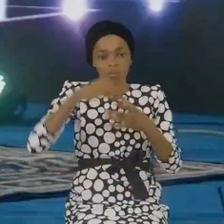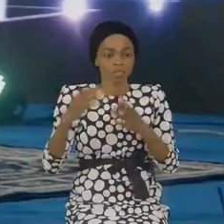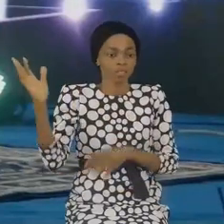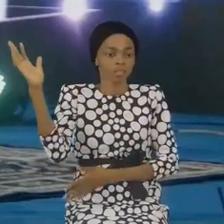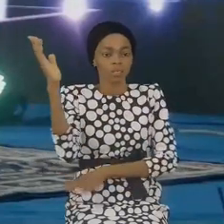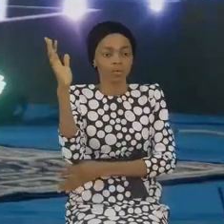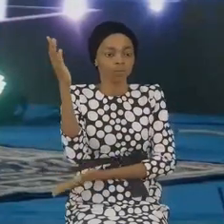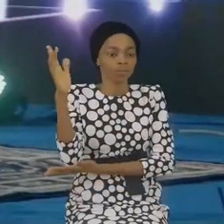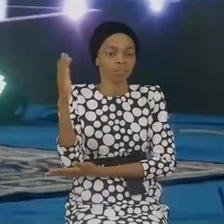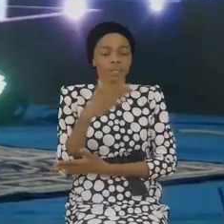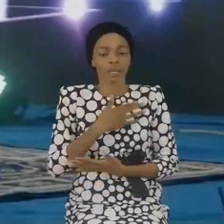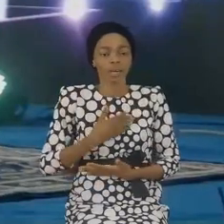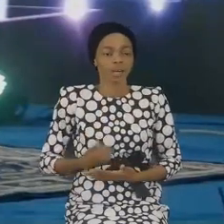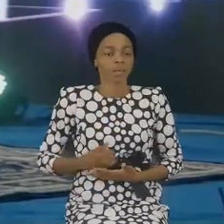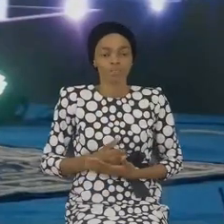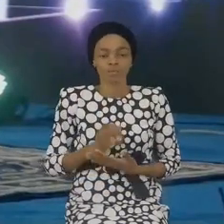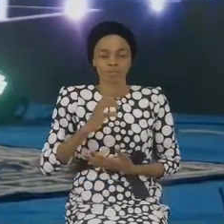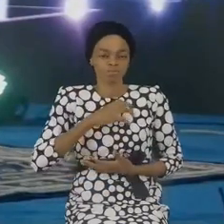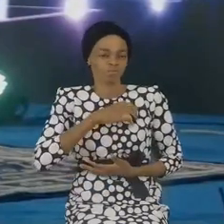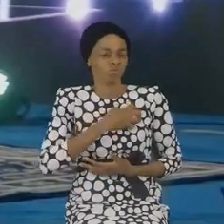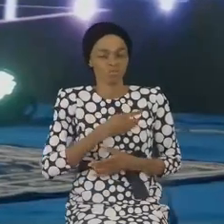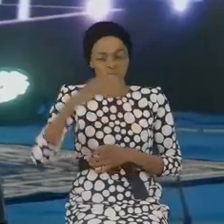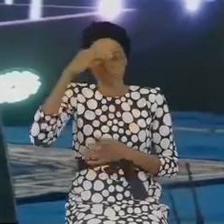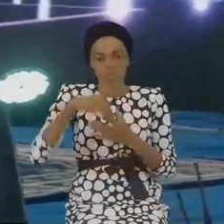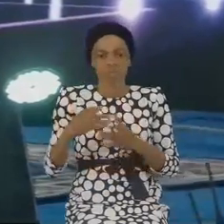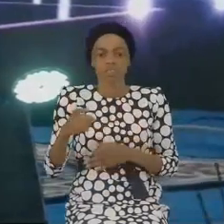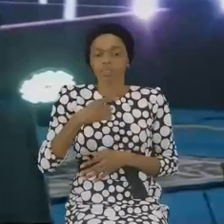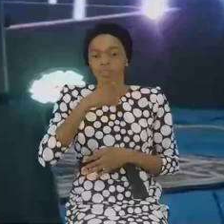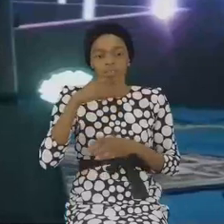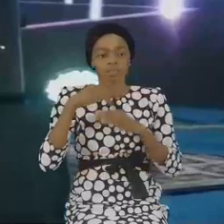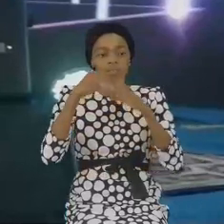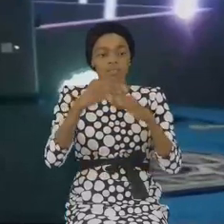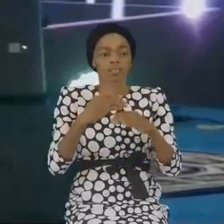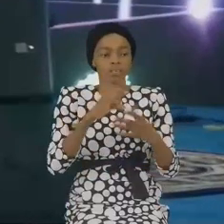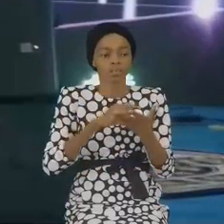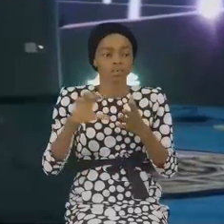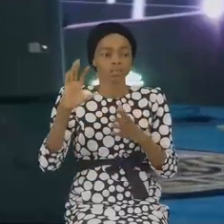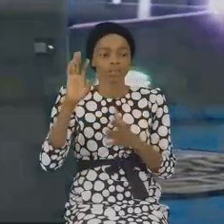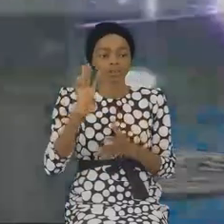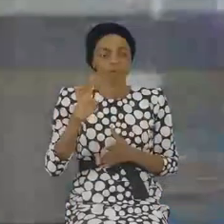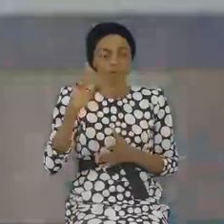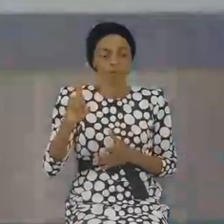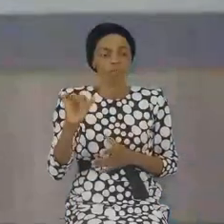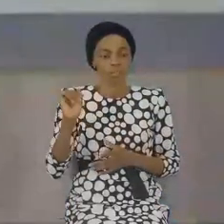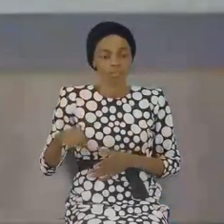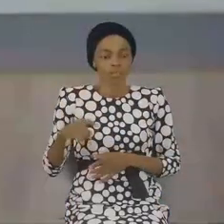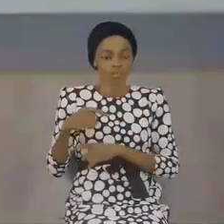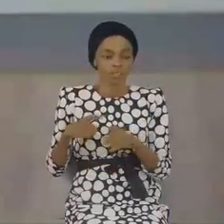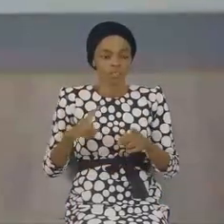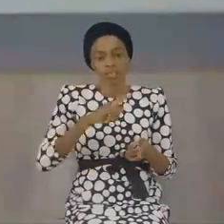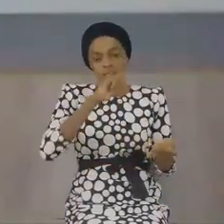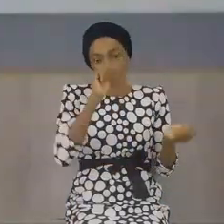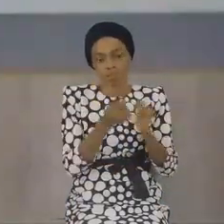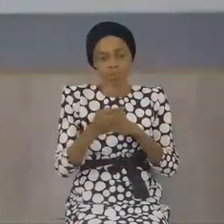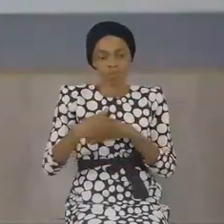l'irritèrent dans la solitude. Verset 41, ils ne cessèrent de tenter Dieu et de